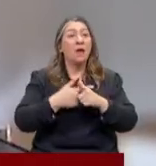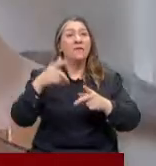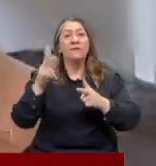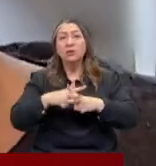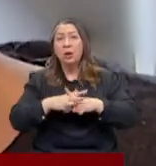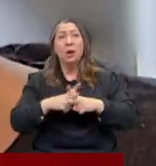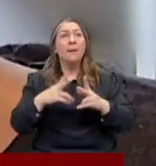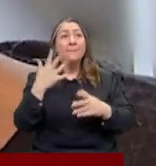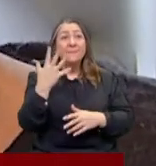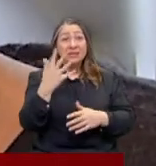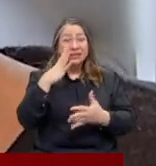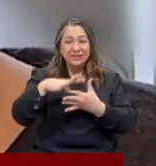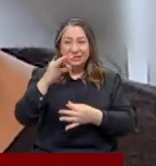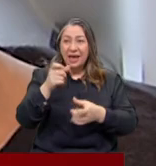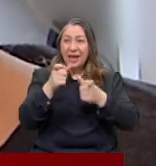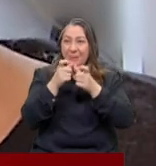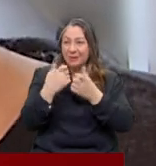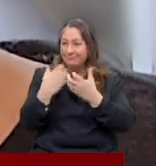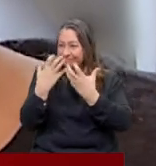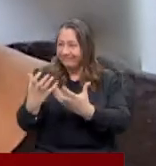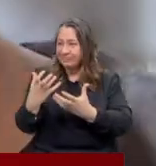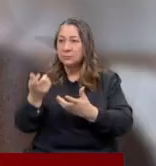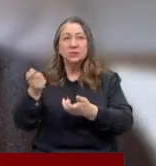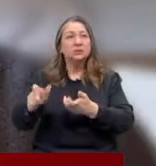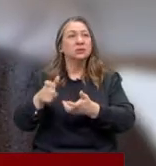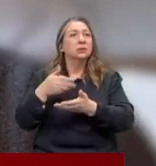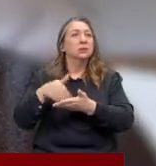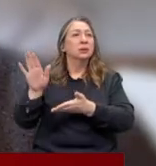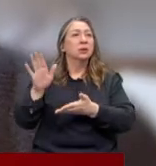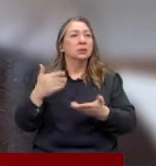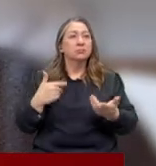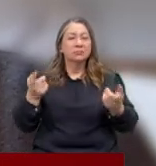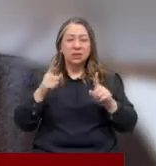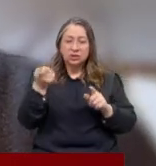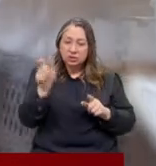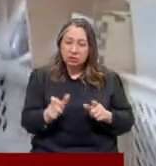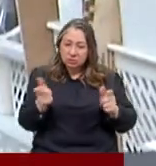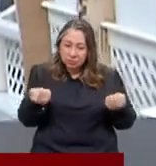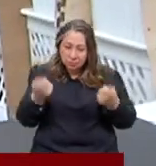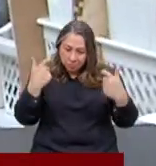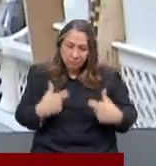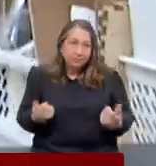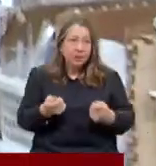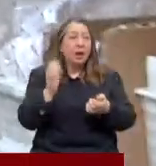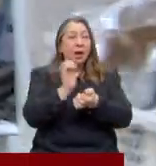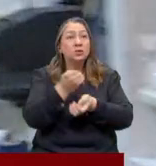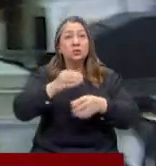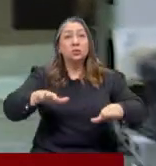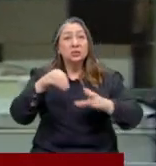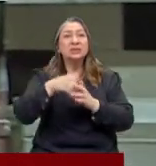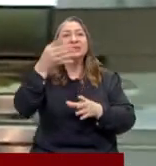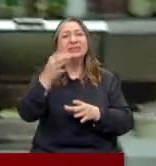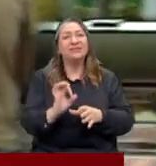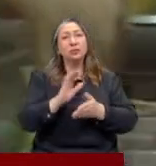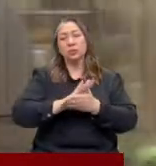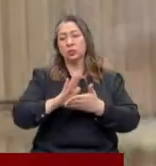faturalara kadar. 5 tane de insan bizde ekmek yiyordu, onlar da gitti. Biz de haliyle bir daha işçilik yapmaya başladık. Ailesi çocukları için sıfırdan bir